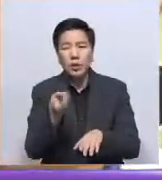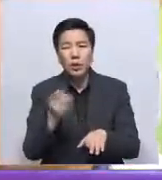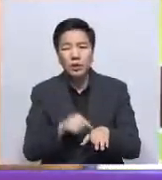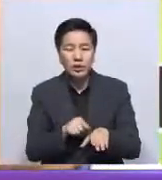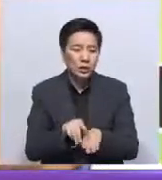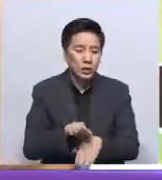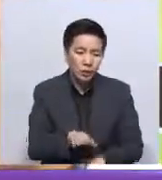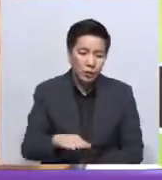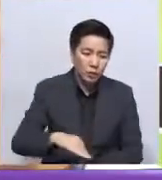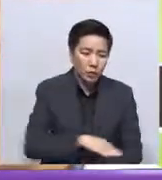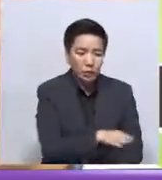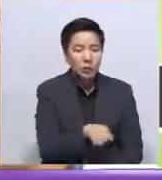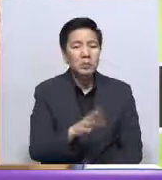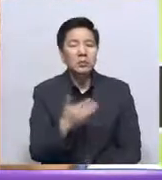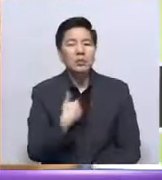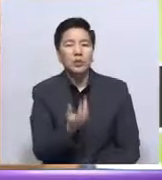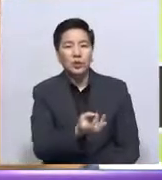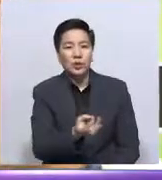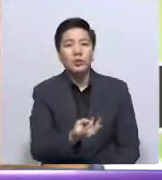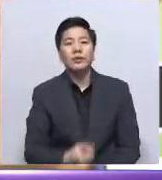ที่จะเข้าไปในสายใต้